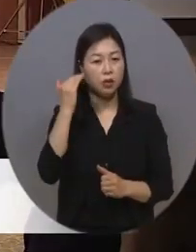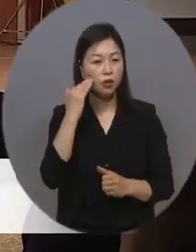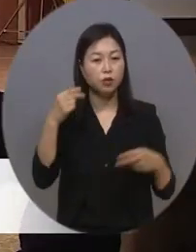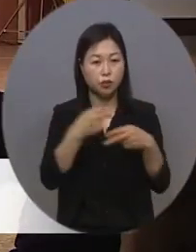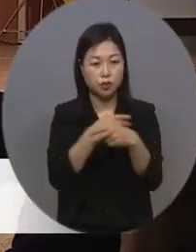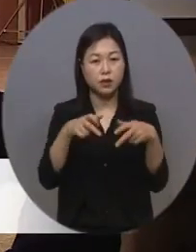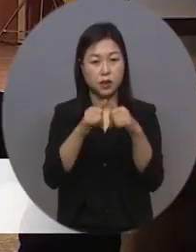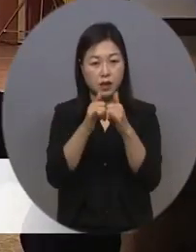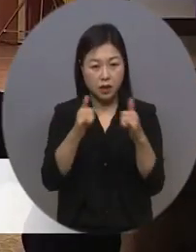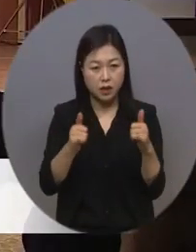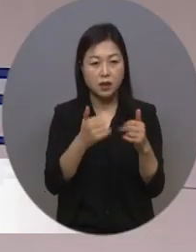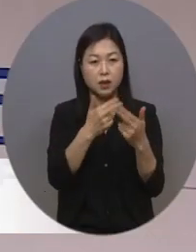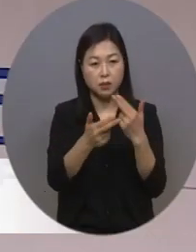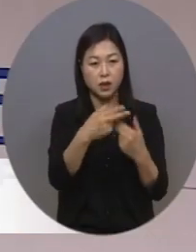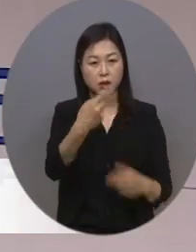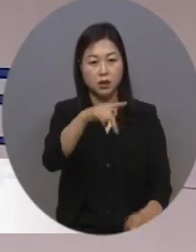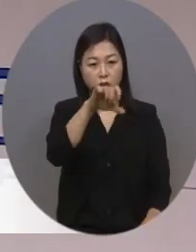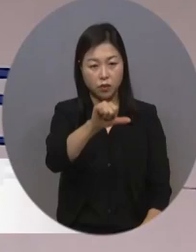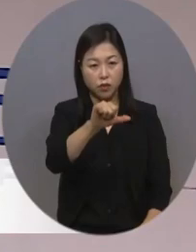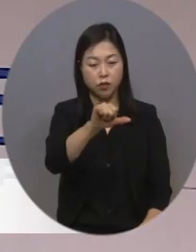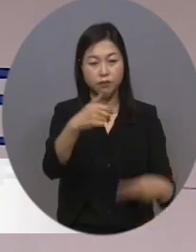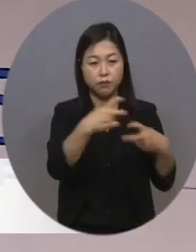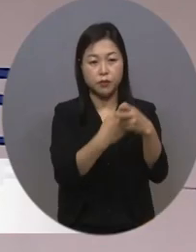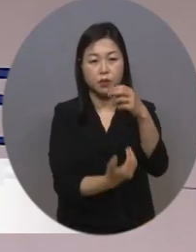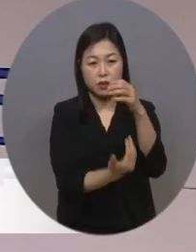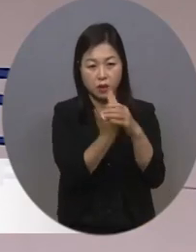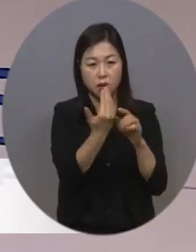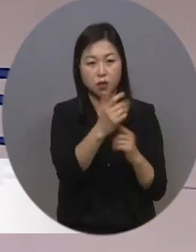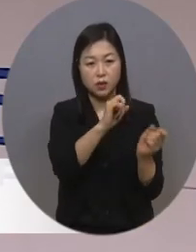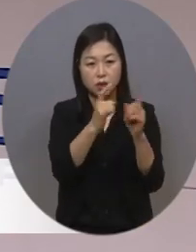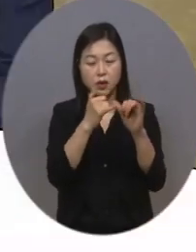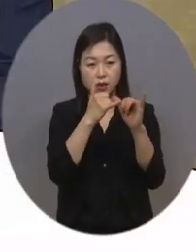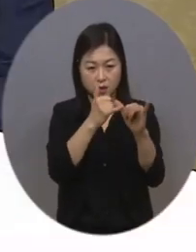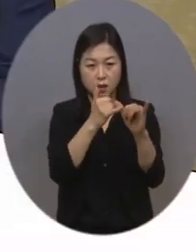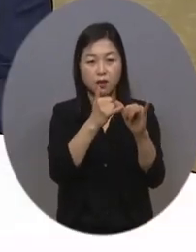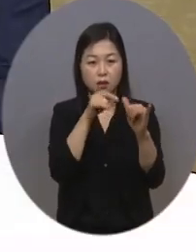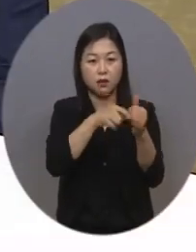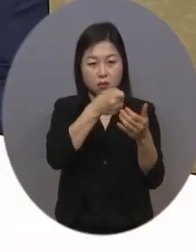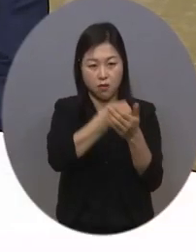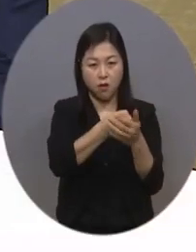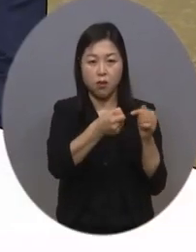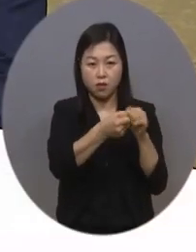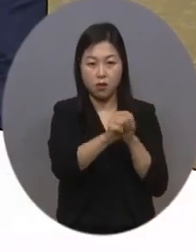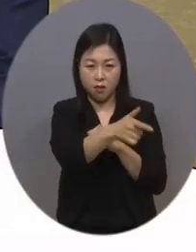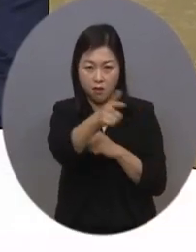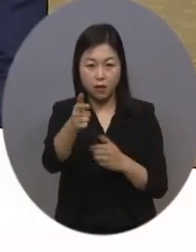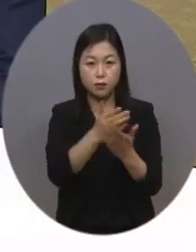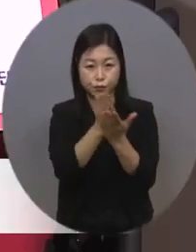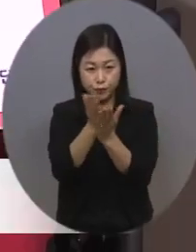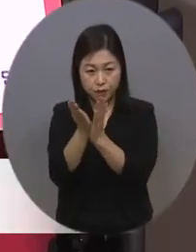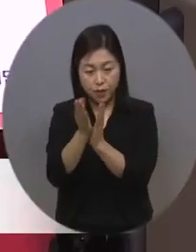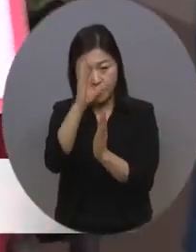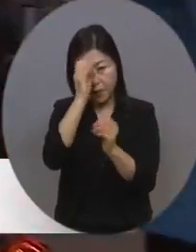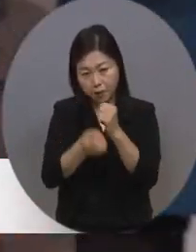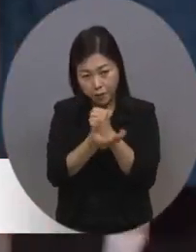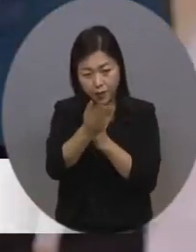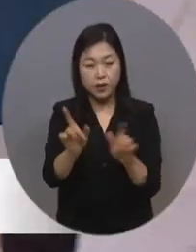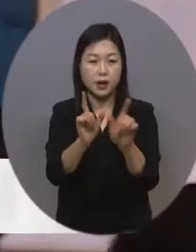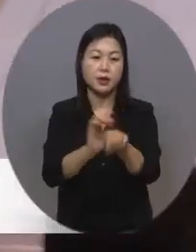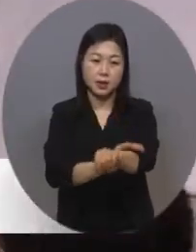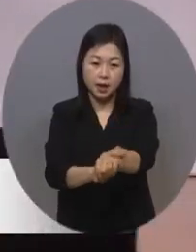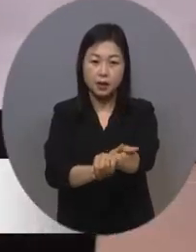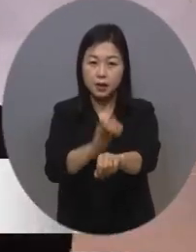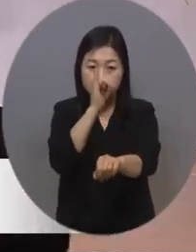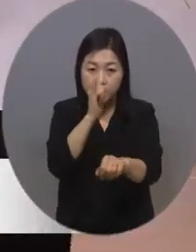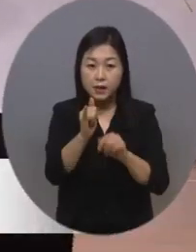한국교통장애인협회는 지난 2005년 교통사고 장애인 재활상을 제정하고 이를 통해 다양한 분야에서 모범적인 생활을